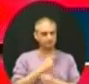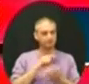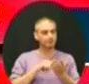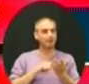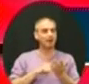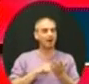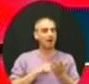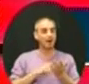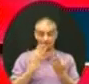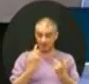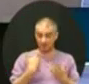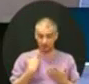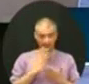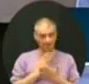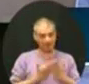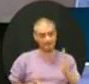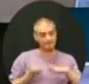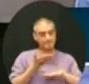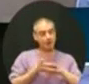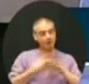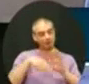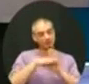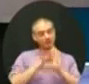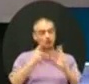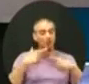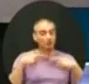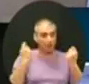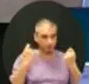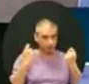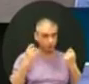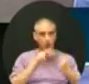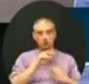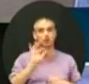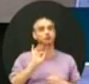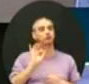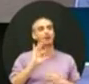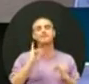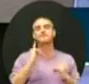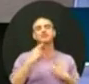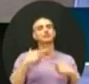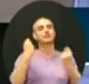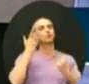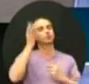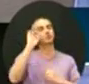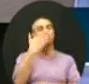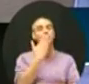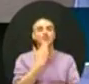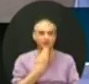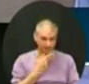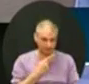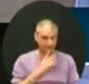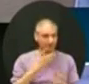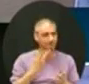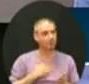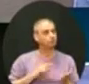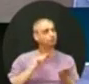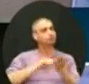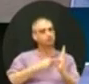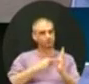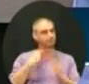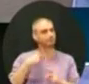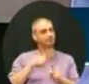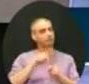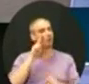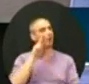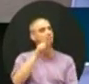מכיוון שברגע שאני מעלה לסדר היום את הנושא של התרבות, את הנושא של מהי התרבות העתידית של מדינת ישראל, למה היא חותרת, כלומר